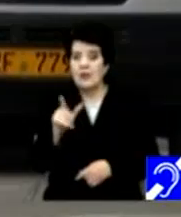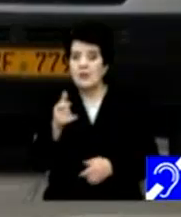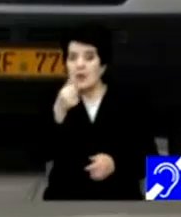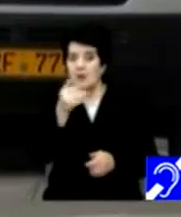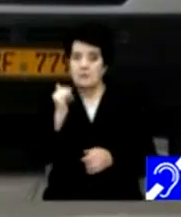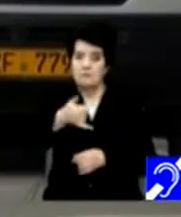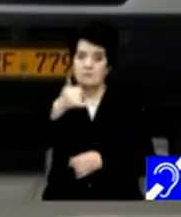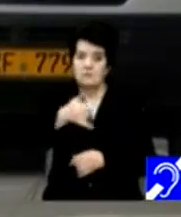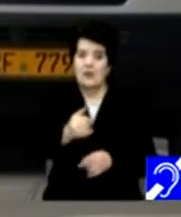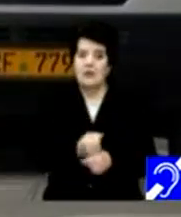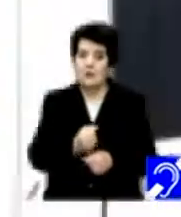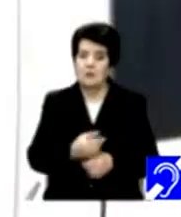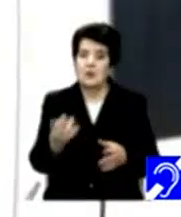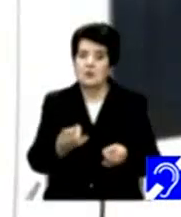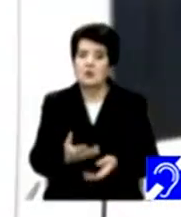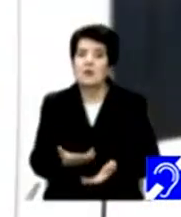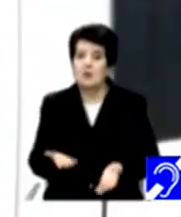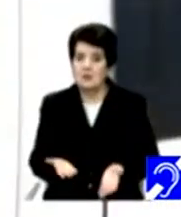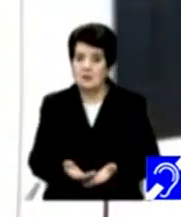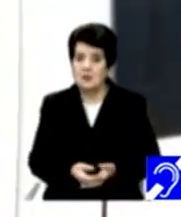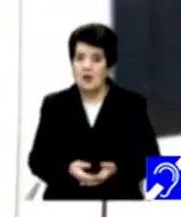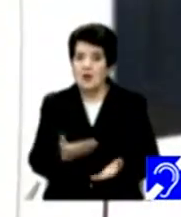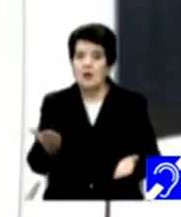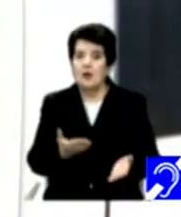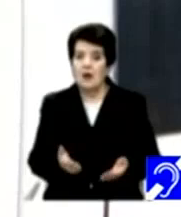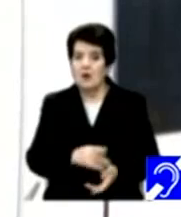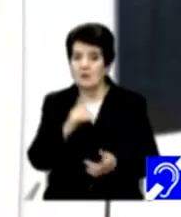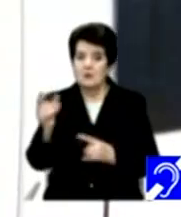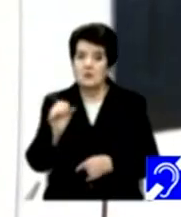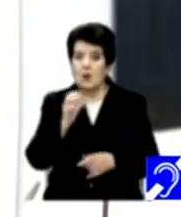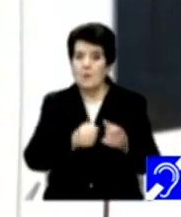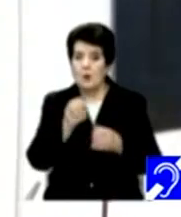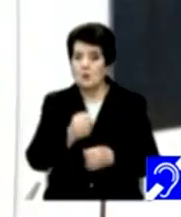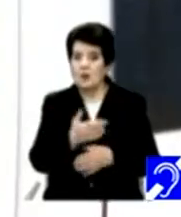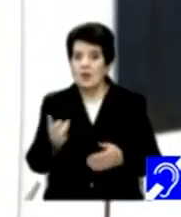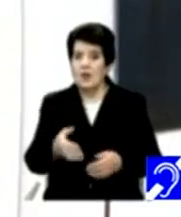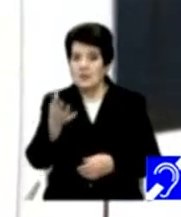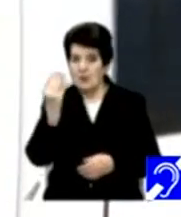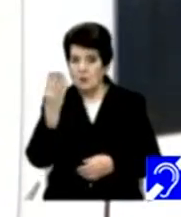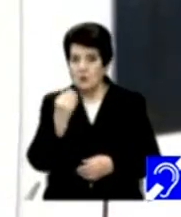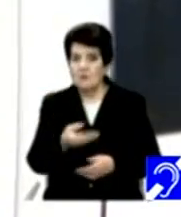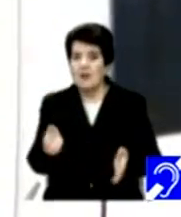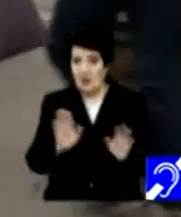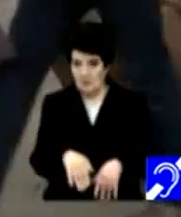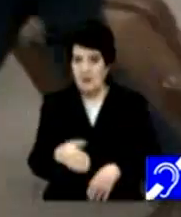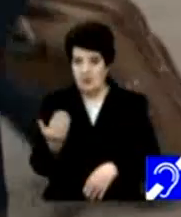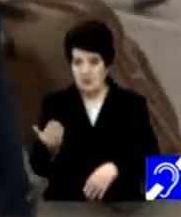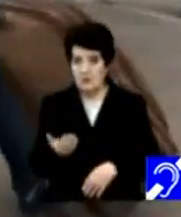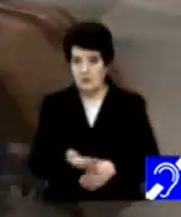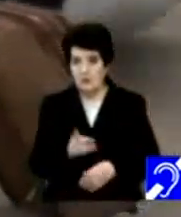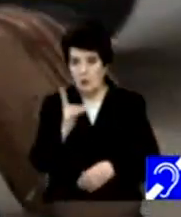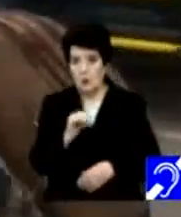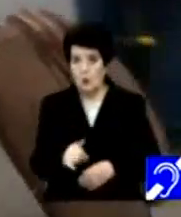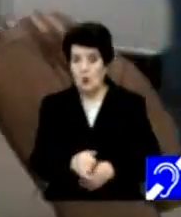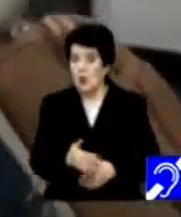sub pereți și să o luăm și cu mama noastră și până amul. Care în Rusia, care în Spania, care în Portugalia și Moldova rămâne cu figa, așa-i? N-avem cu ce